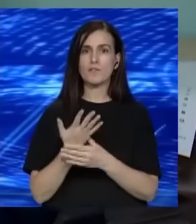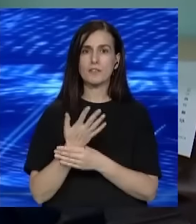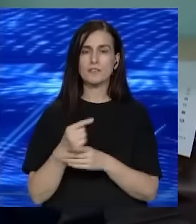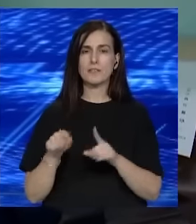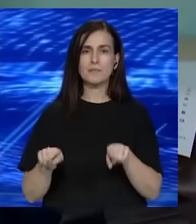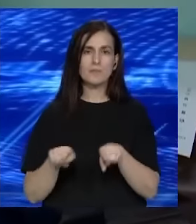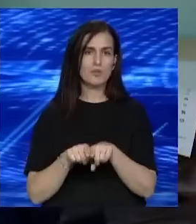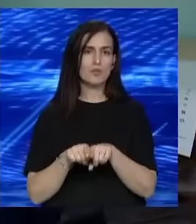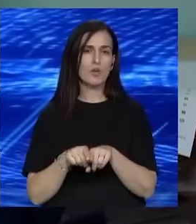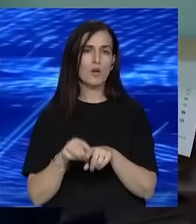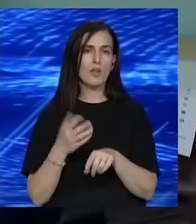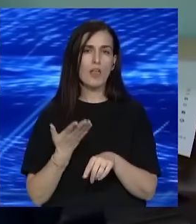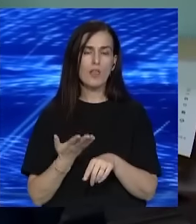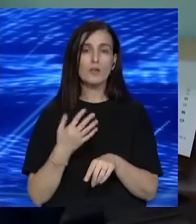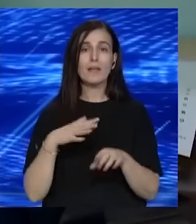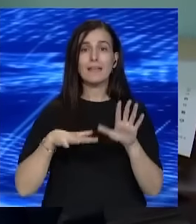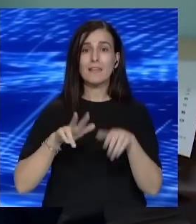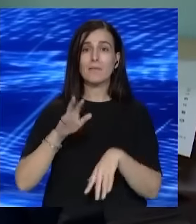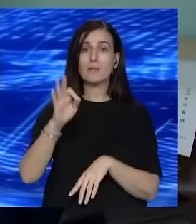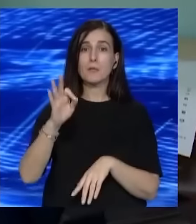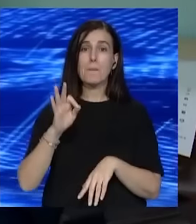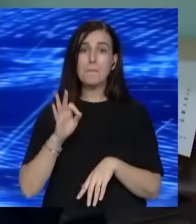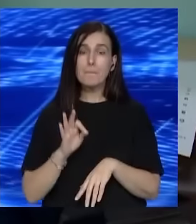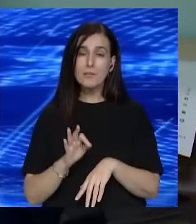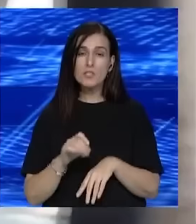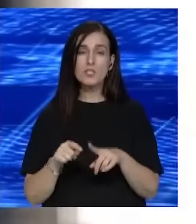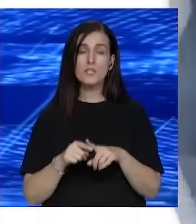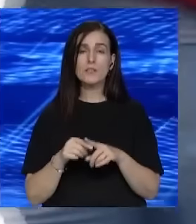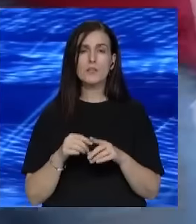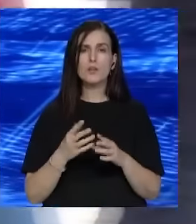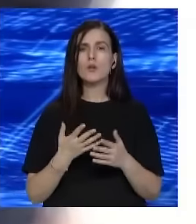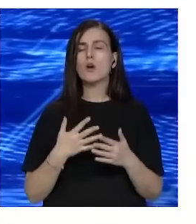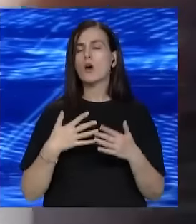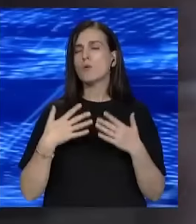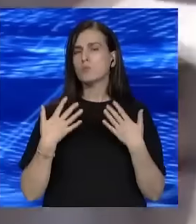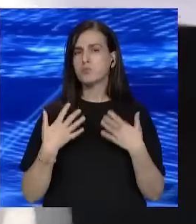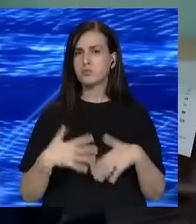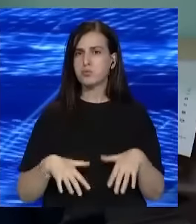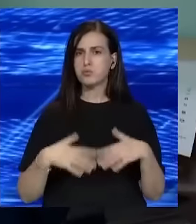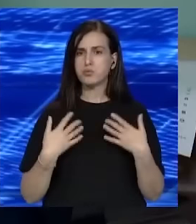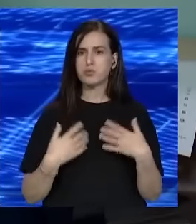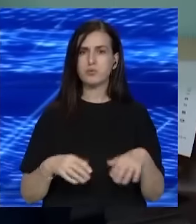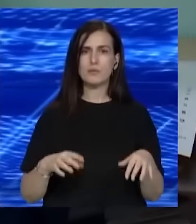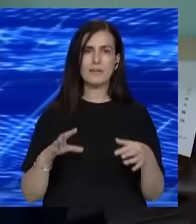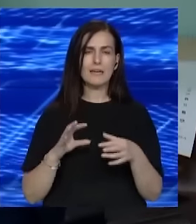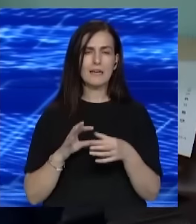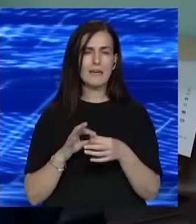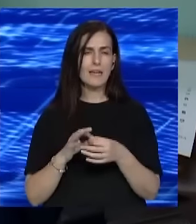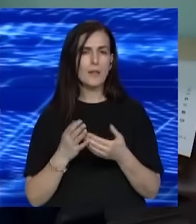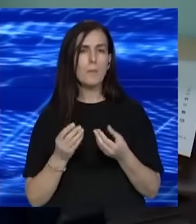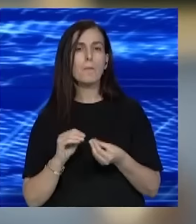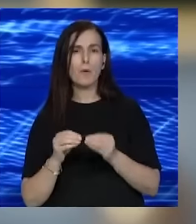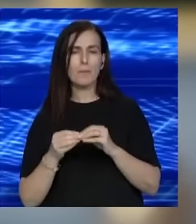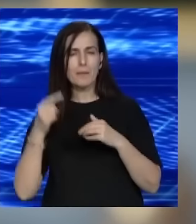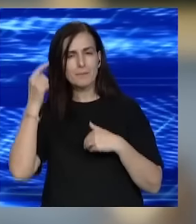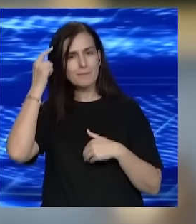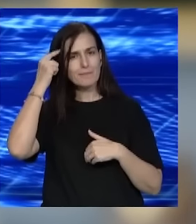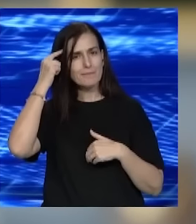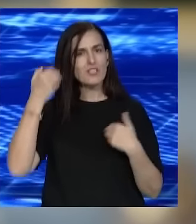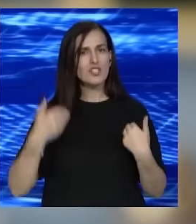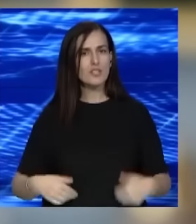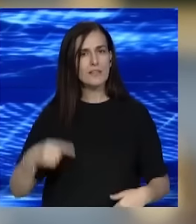sjelljen e adoleshentëve. 30% e tyre e përdoren në mënyrë problematike, gjë e cila lidhet edhe me pasojat në shëndet mendor,